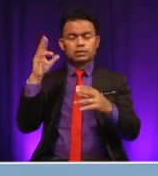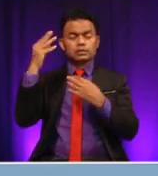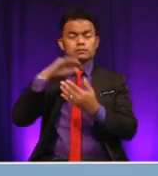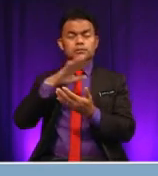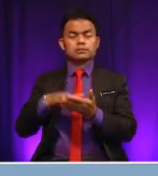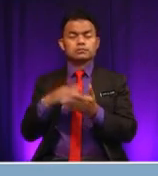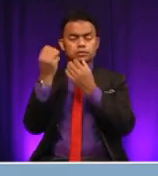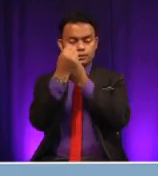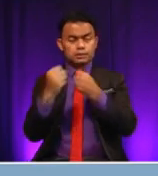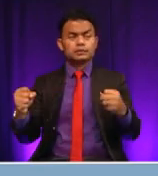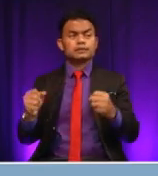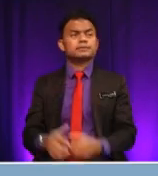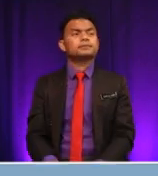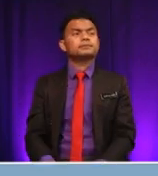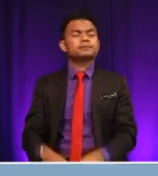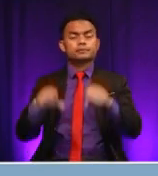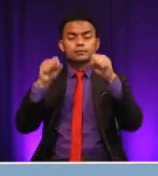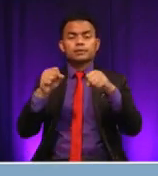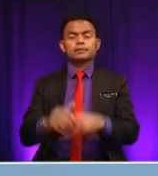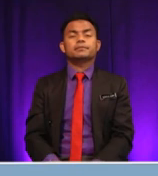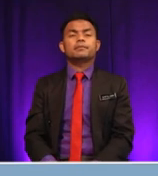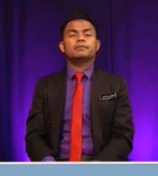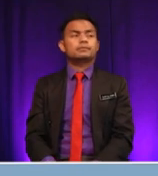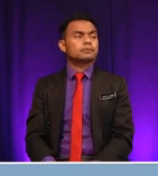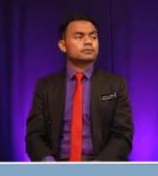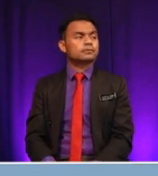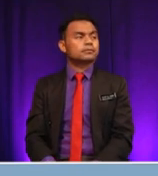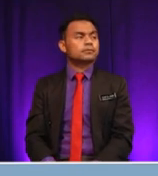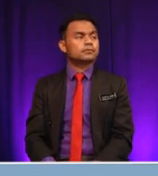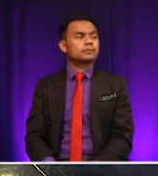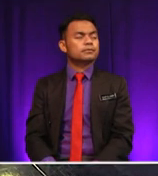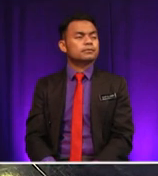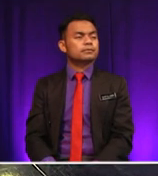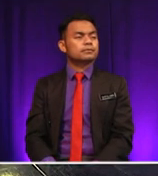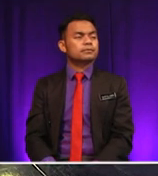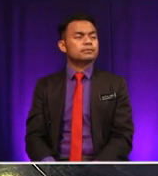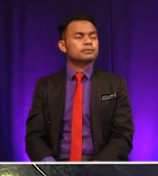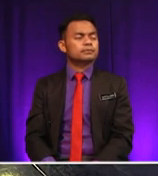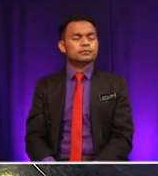bersedia Oke boleh tak dari tadi